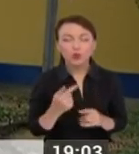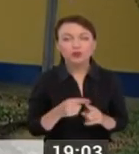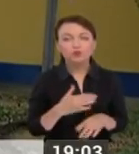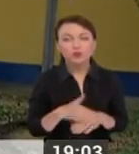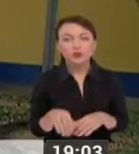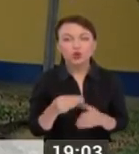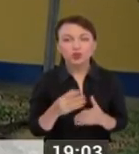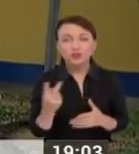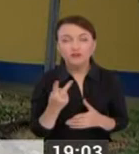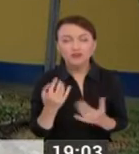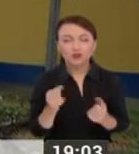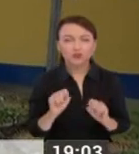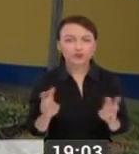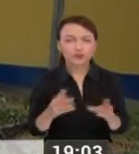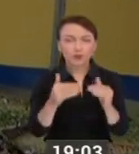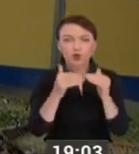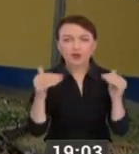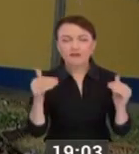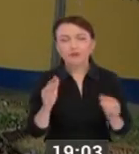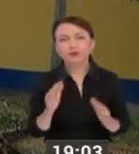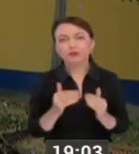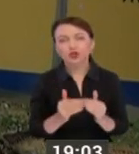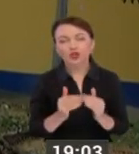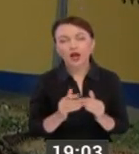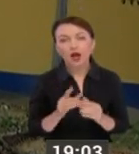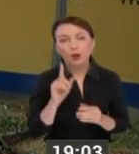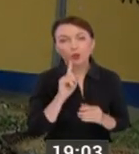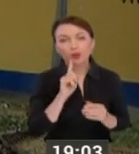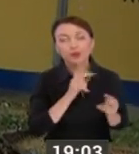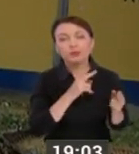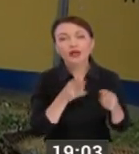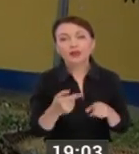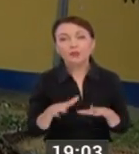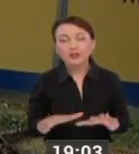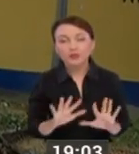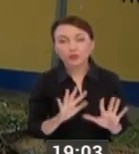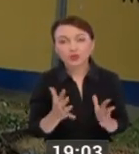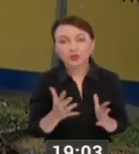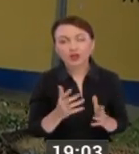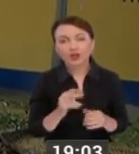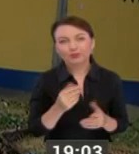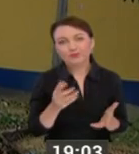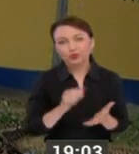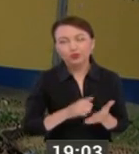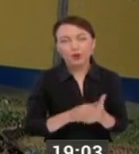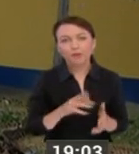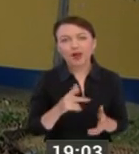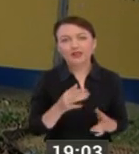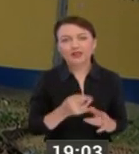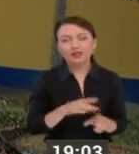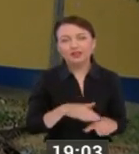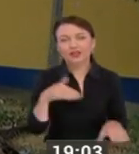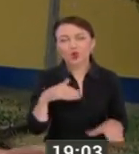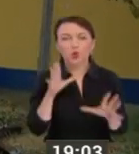2, сьогодні зайнялася покрівля приміщення. Однак, доки ми приїхали на місце події через п'ятничні затори, пожежу